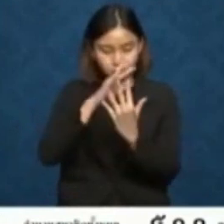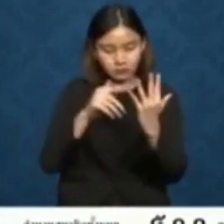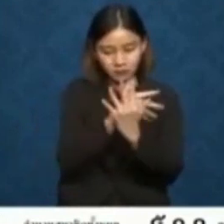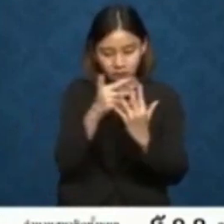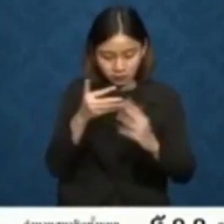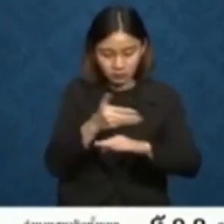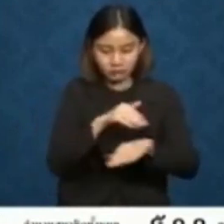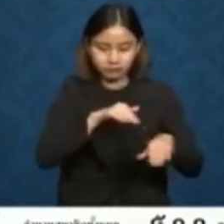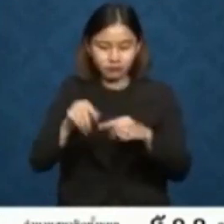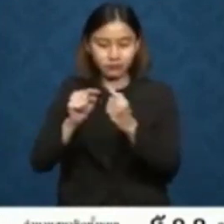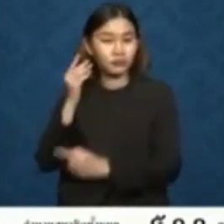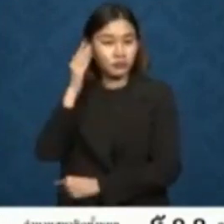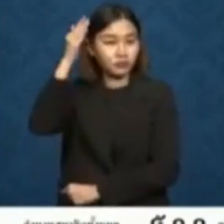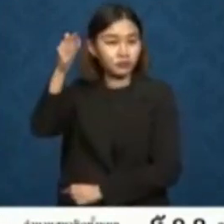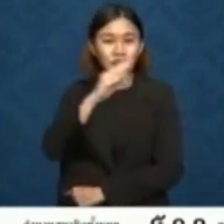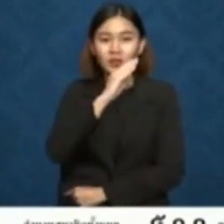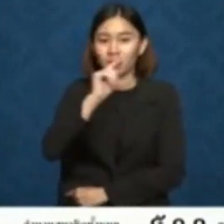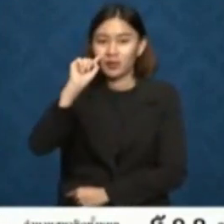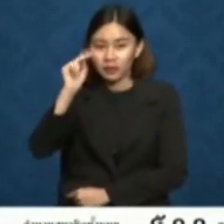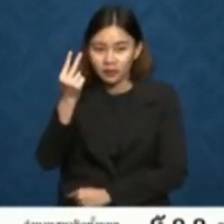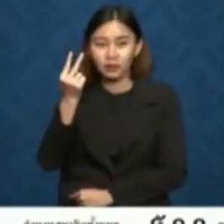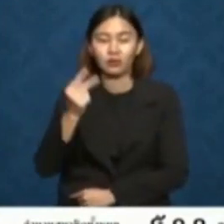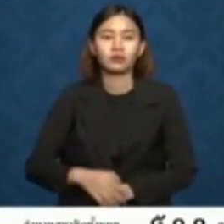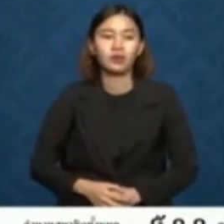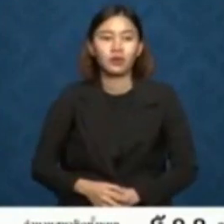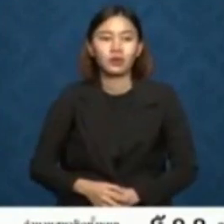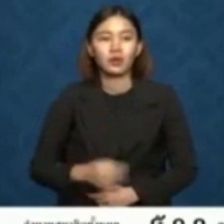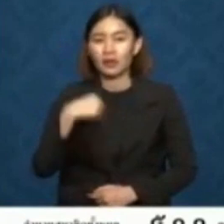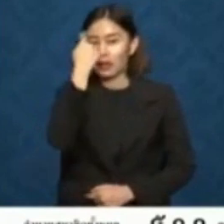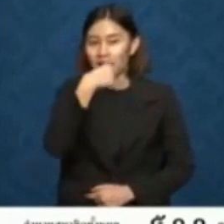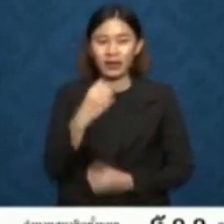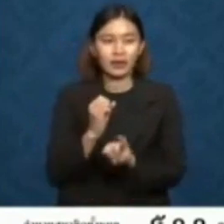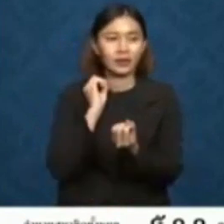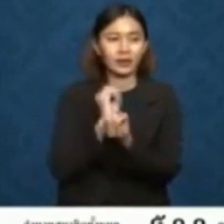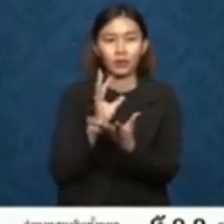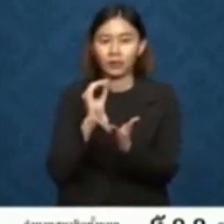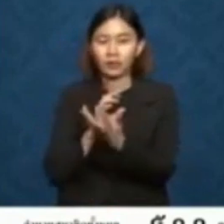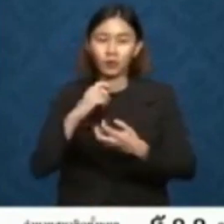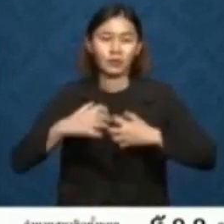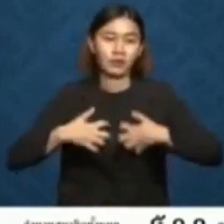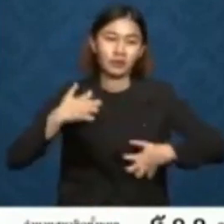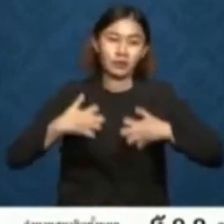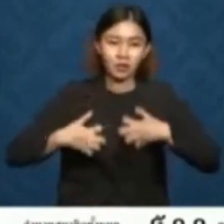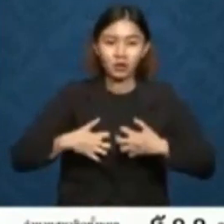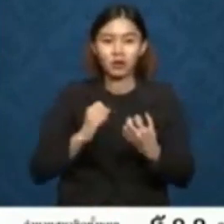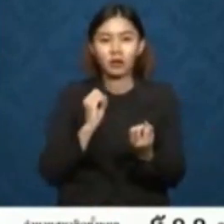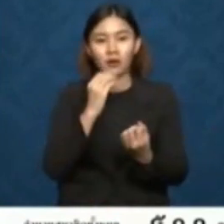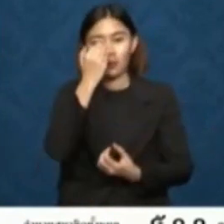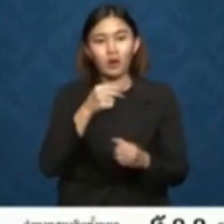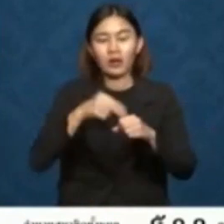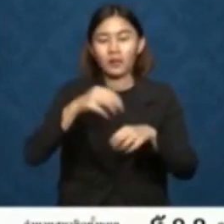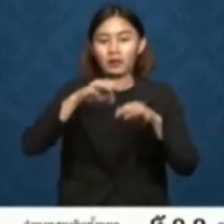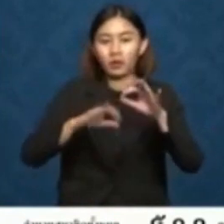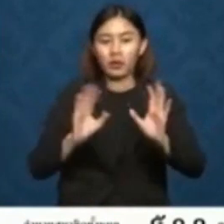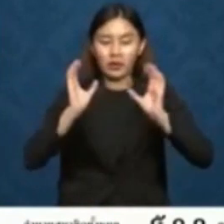าวางแผนและรับมือถึงอนาคตหากเหตุการณ์แบบนี้เกิดขึ้นอีกจะต้องไม่มีใครได้รับความเดือดร้อนได้รับความหาย